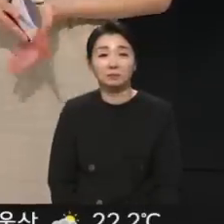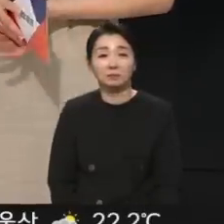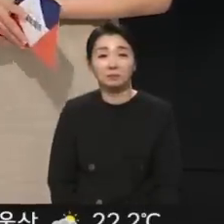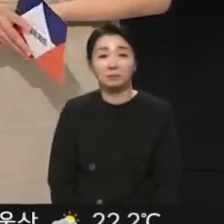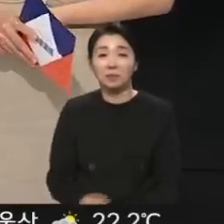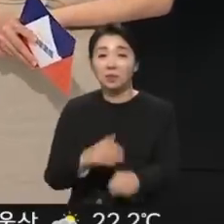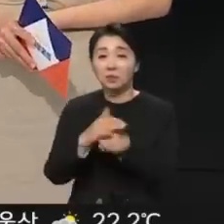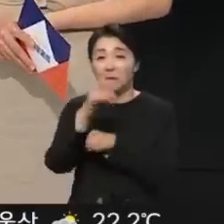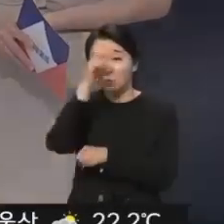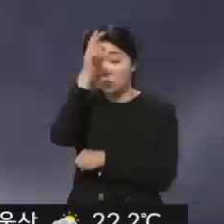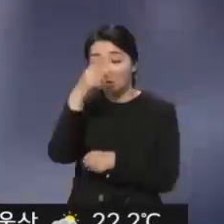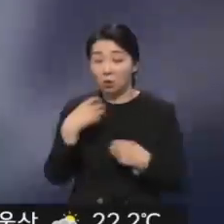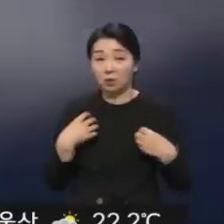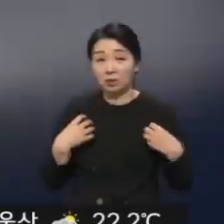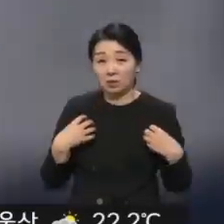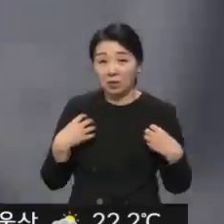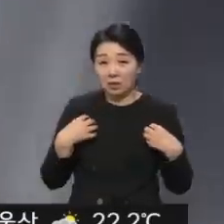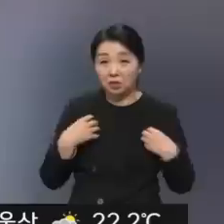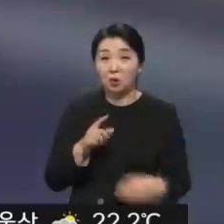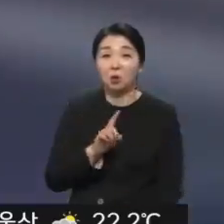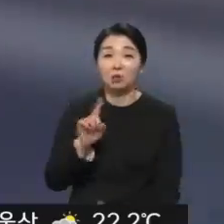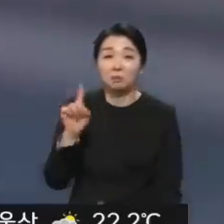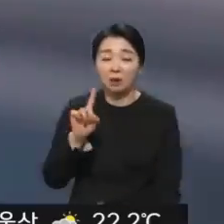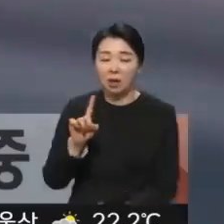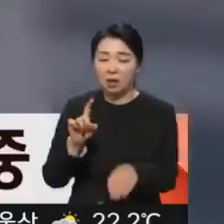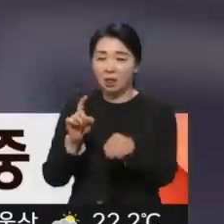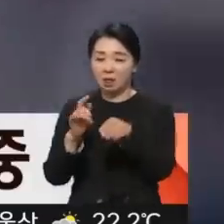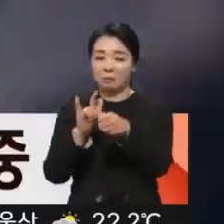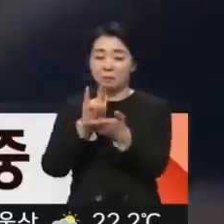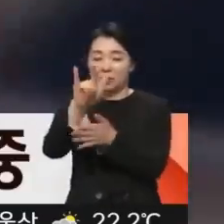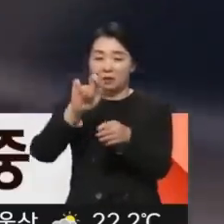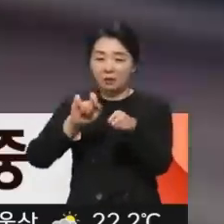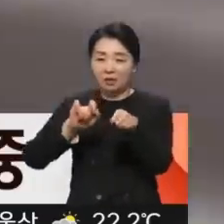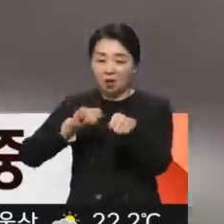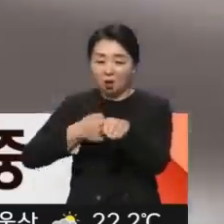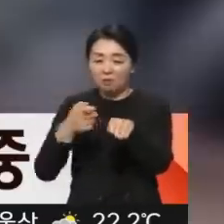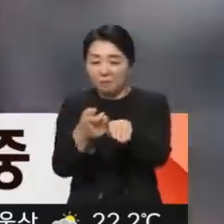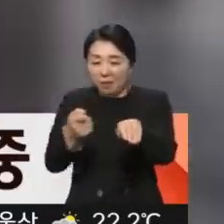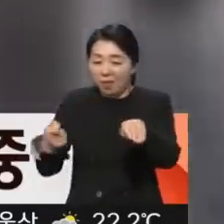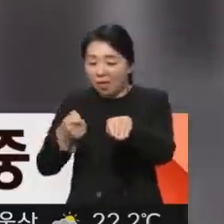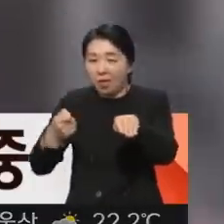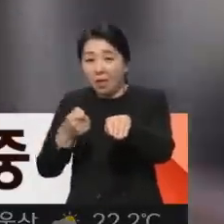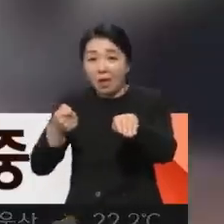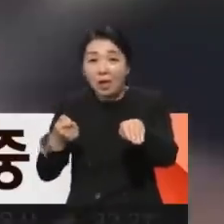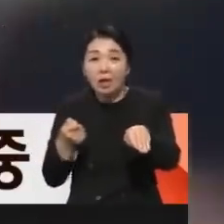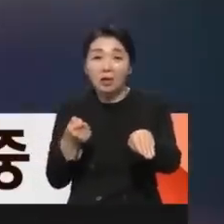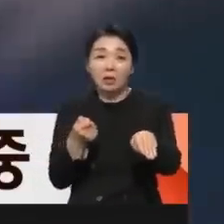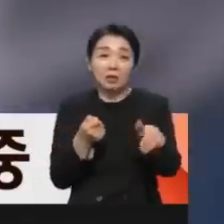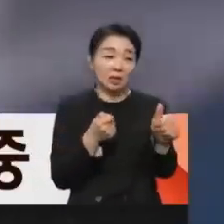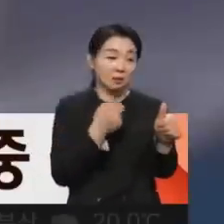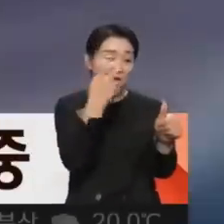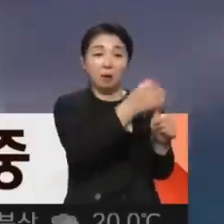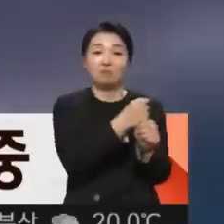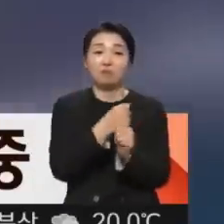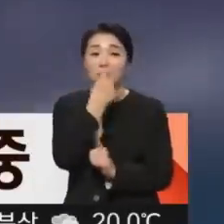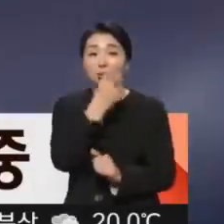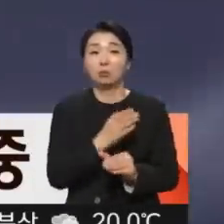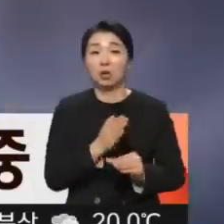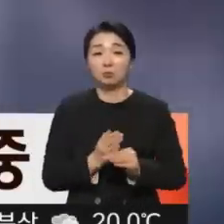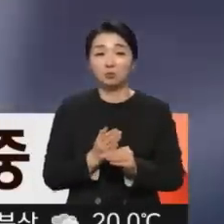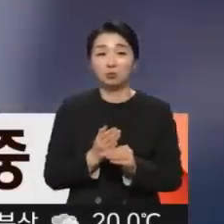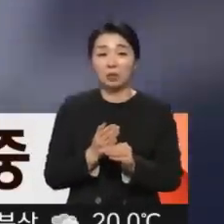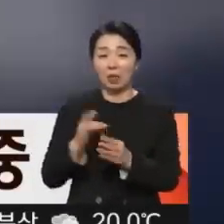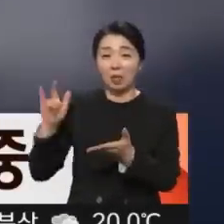대구경찰청은 강제로 항공기의 문을 열려고 한 혐의로 30대 남성 A씨를 붙잡아서 조사하고 있습니다. 착륙 직후 승무원들이 이